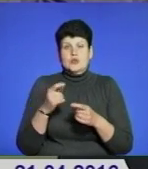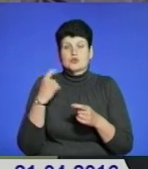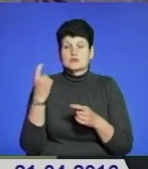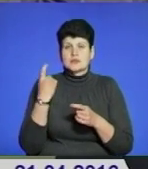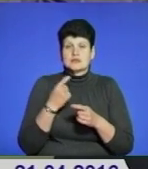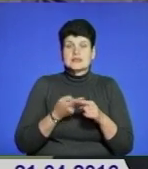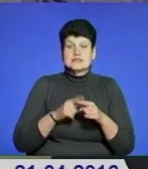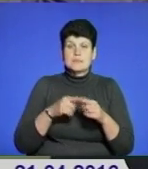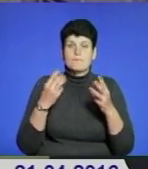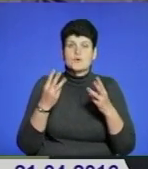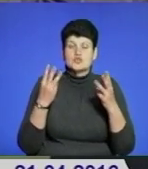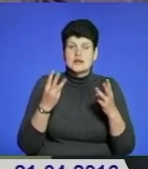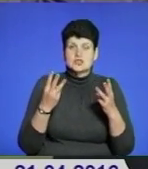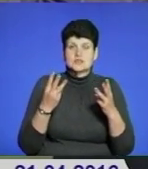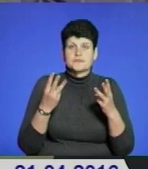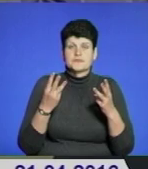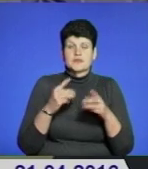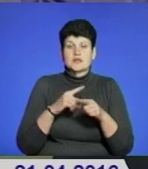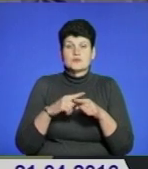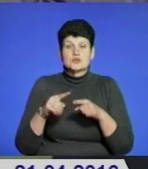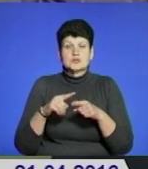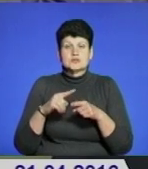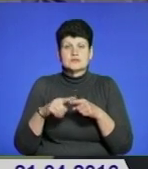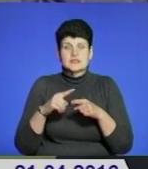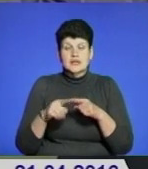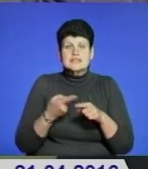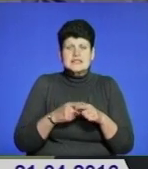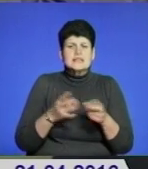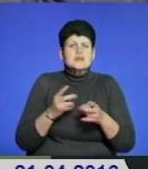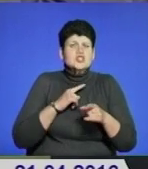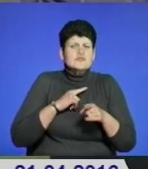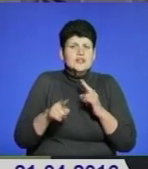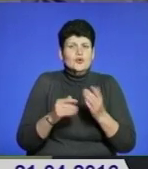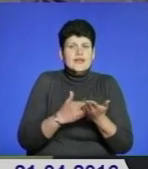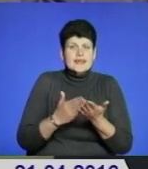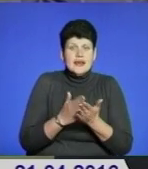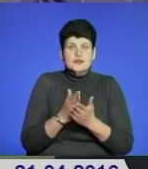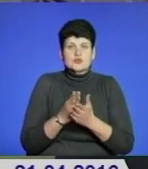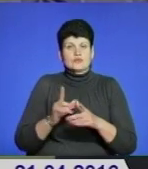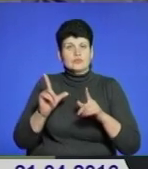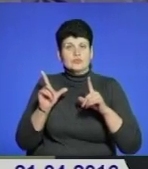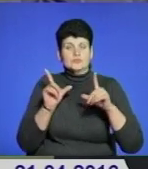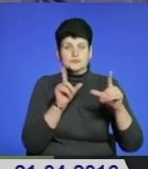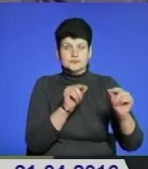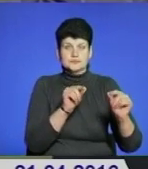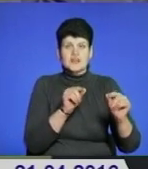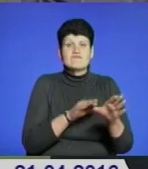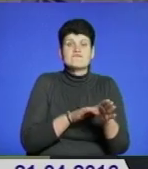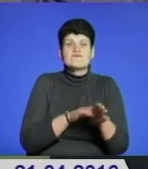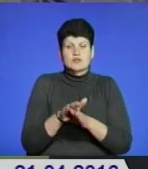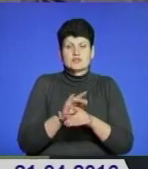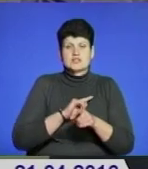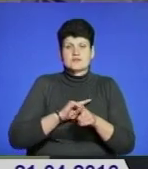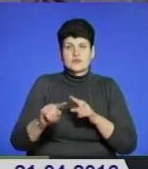чи пожежна в повсякденному житті, тому що треба дуже швидко, дуже якісно зреагувати, прибути і виконати, дуже